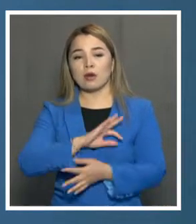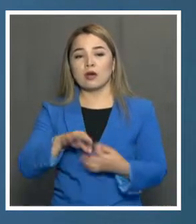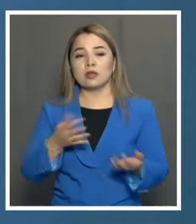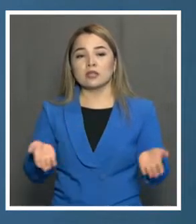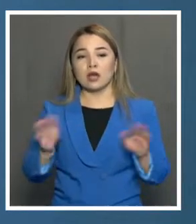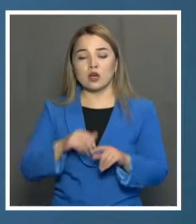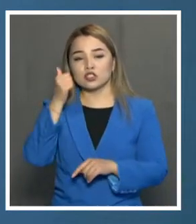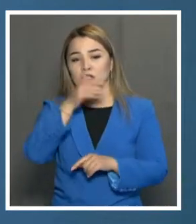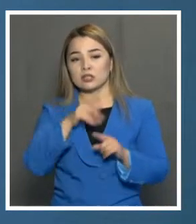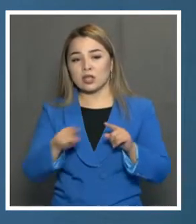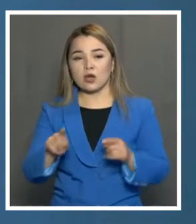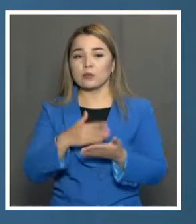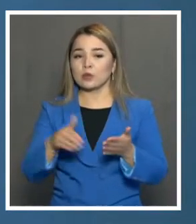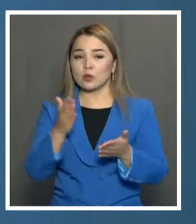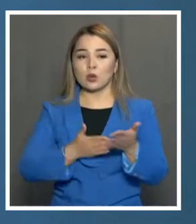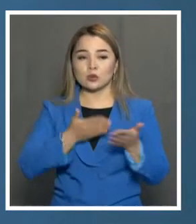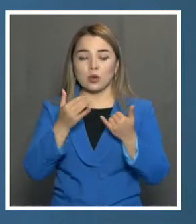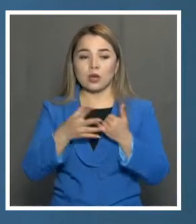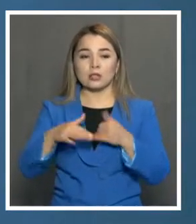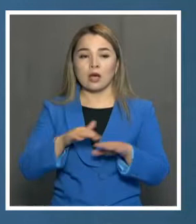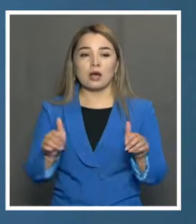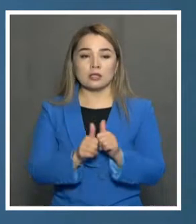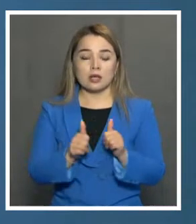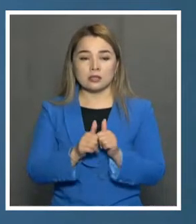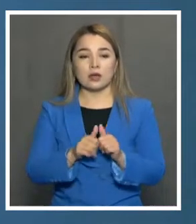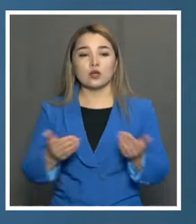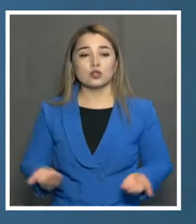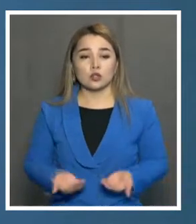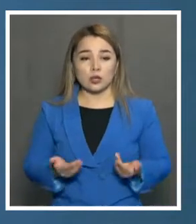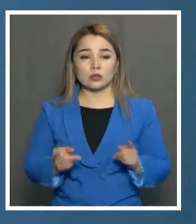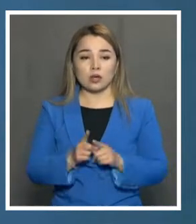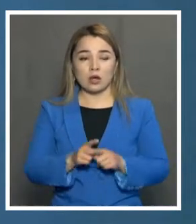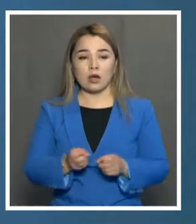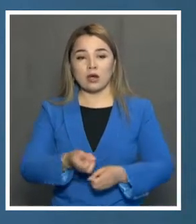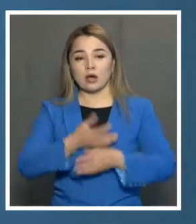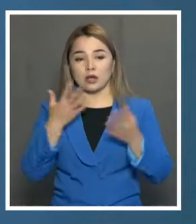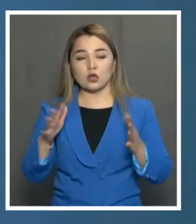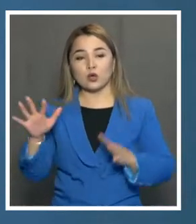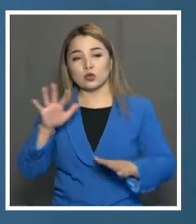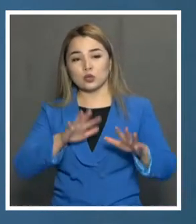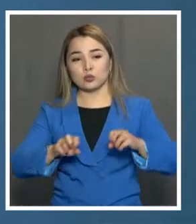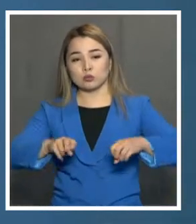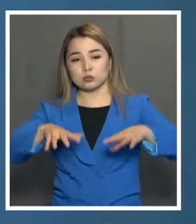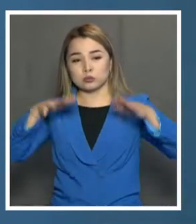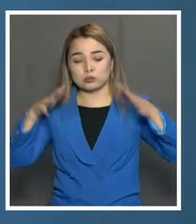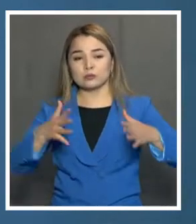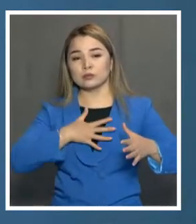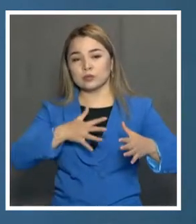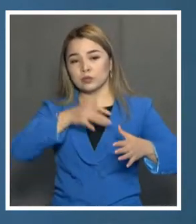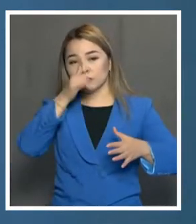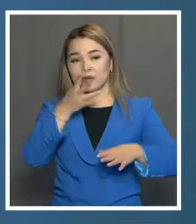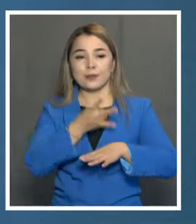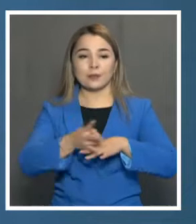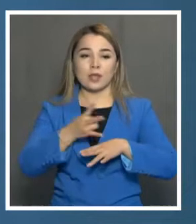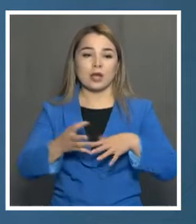бойы жойылмай жатыр. Бәрінен бұрын полигонға жақын орналасқан елді мекеннің тұрғындары ащы түтінмен қолаңса иіскеп тұншығып әбден қиналдық дейді.